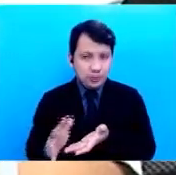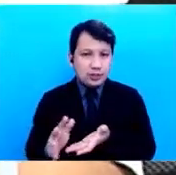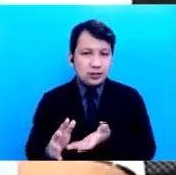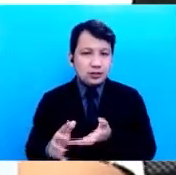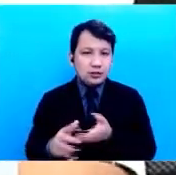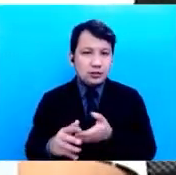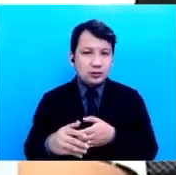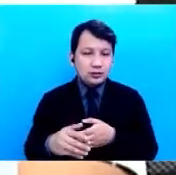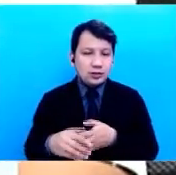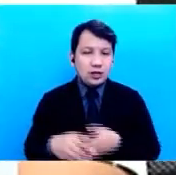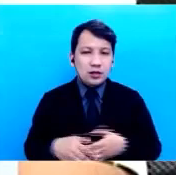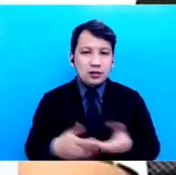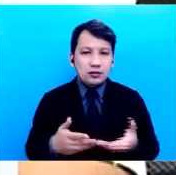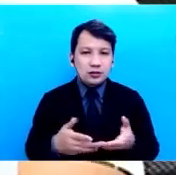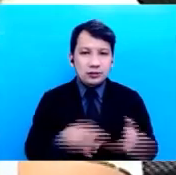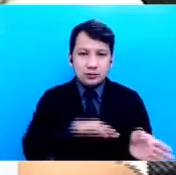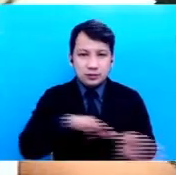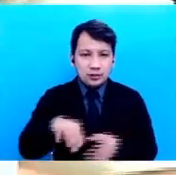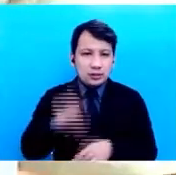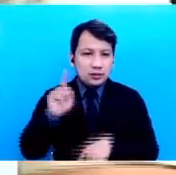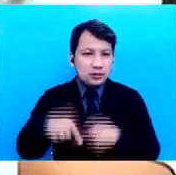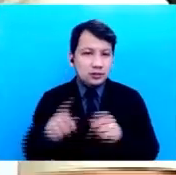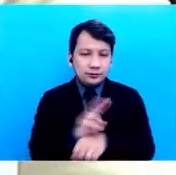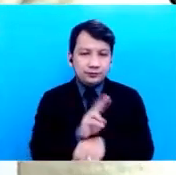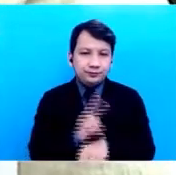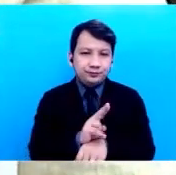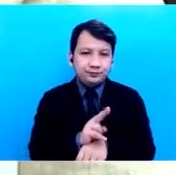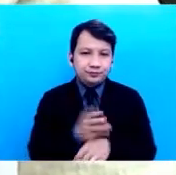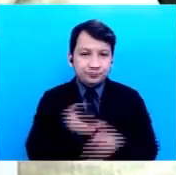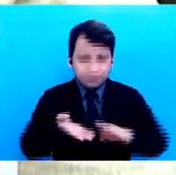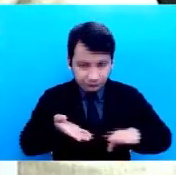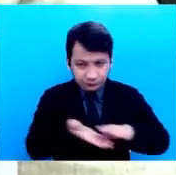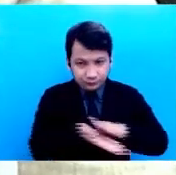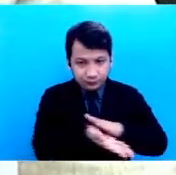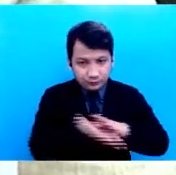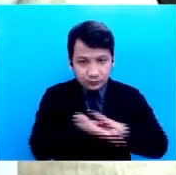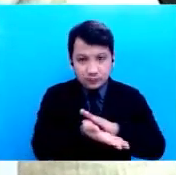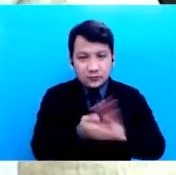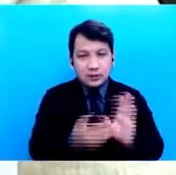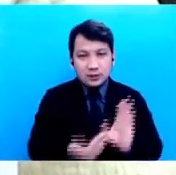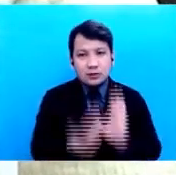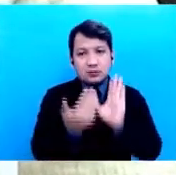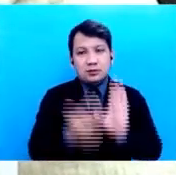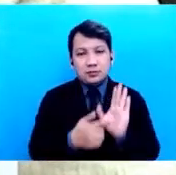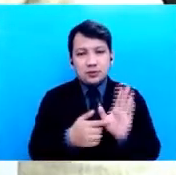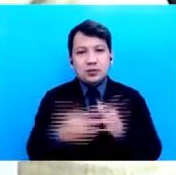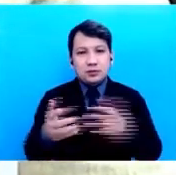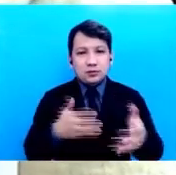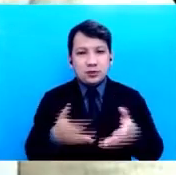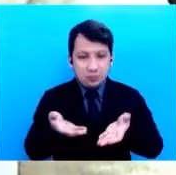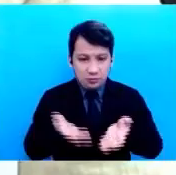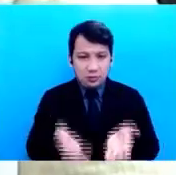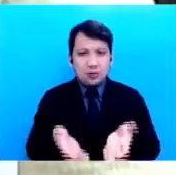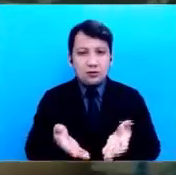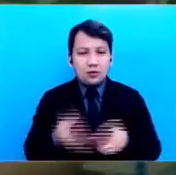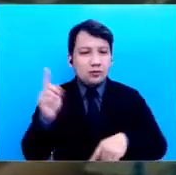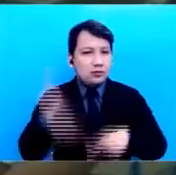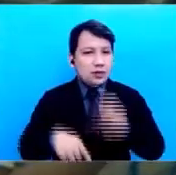a session on that and then having it shred in front of the public para talagang sigurado tayo na hindi na